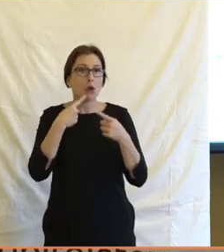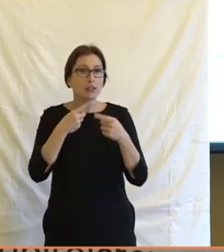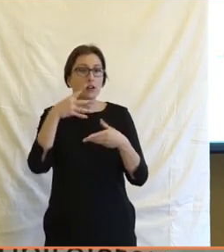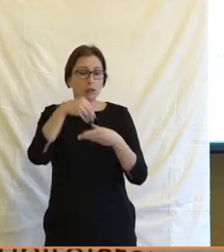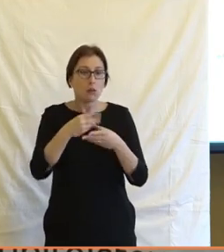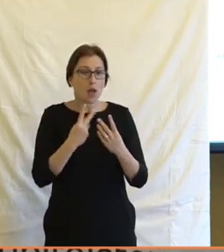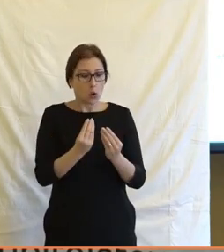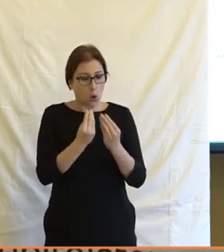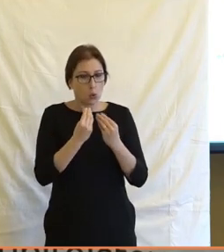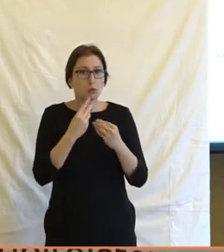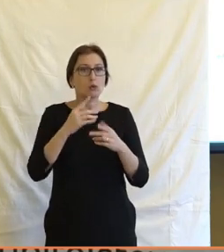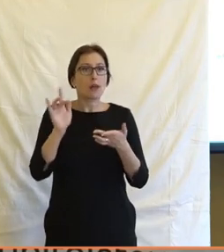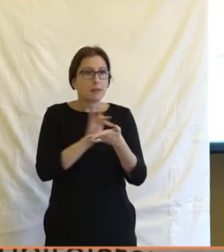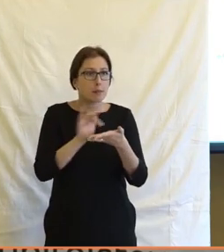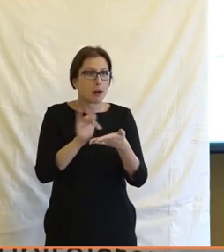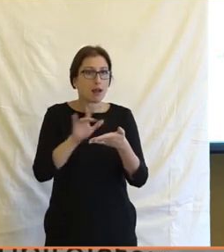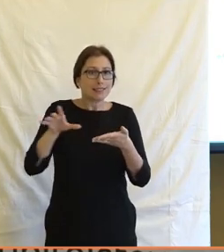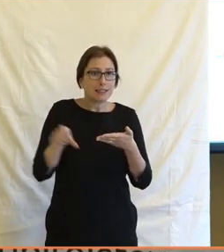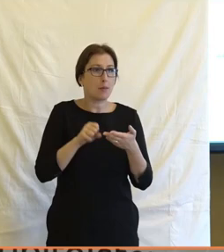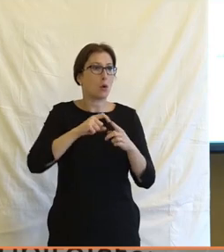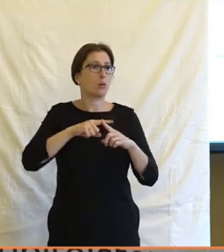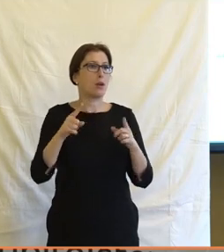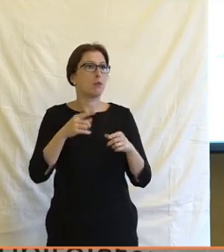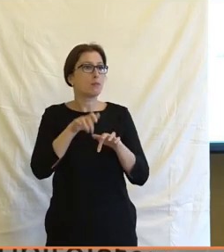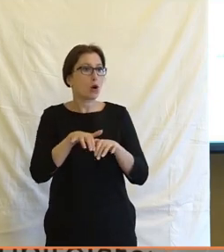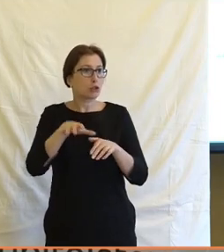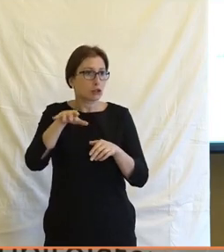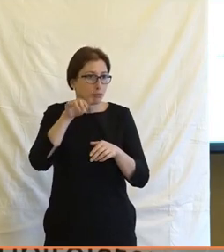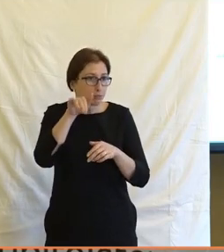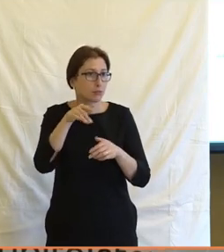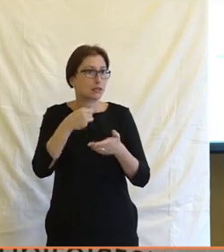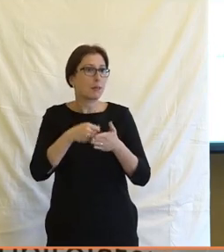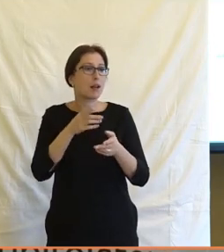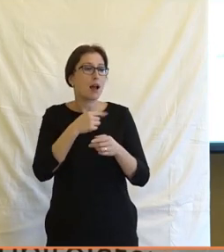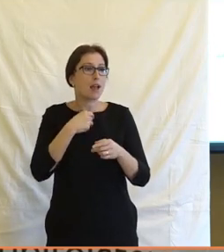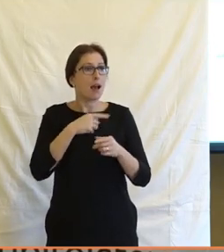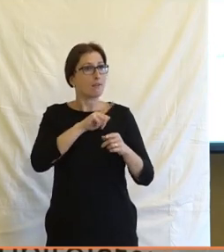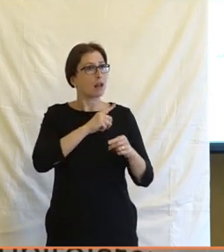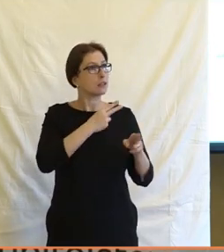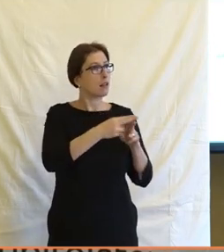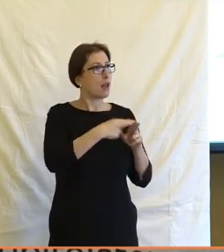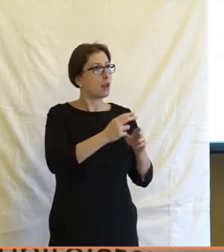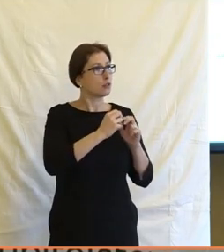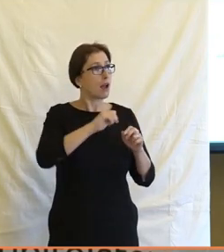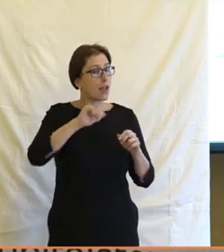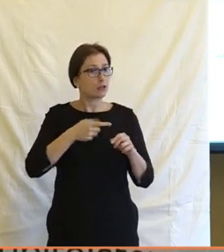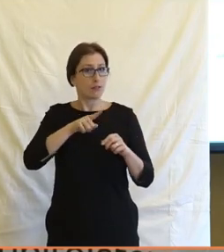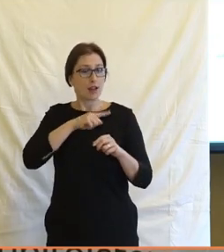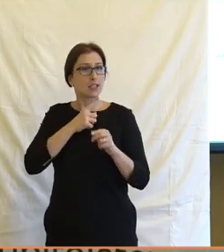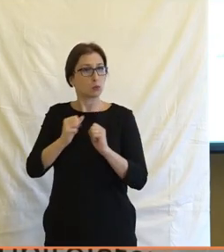třeba řeknu, v tabletu nebo v počítači a vlastně můžete se svým, řeknu